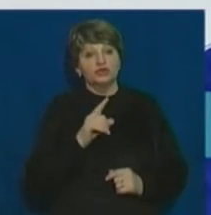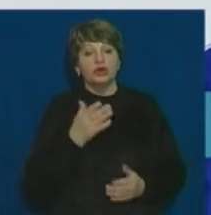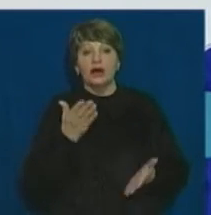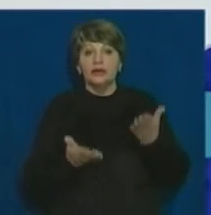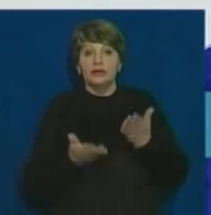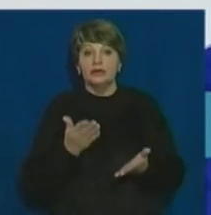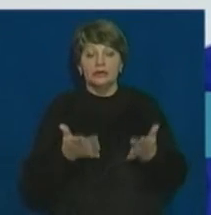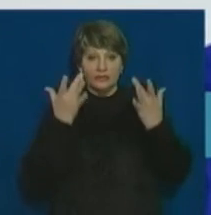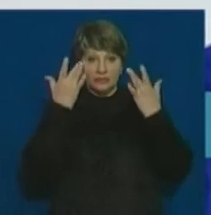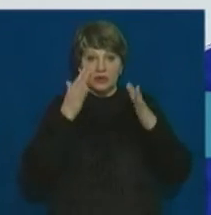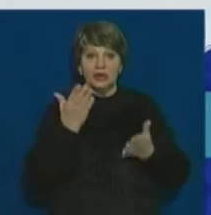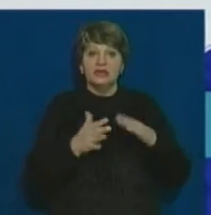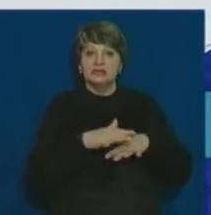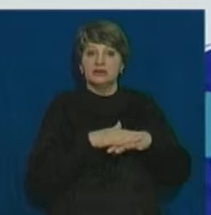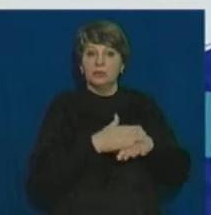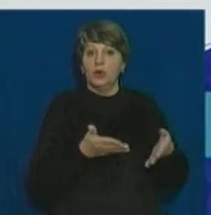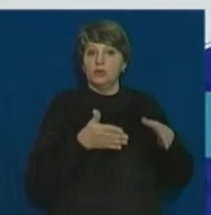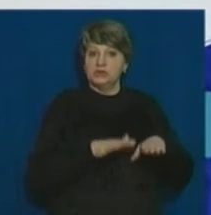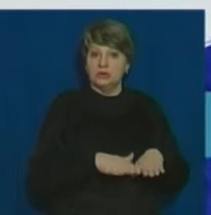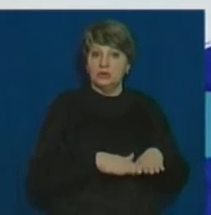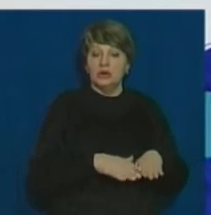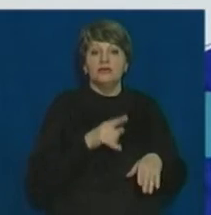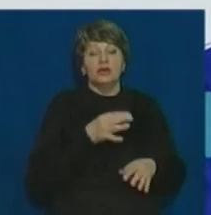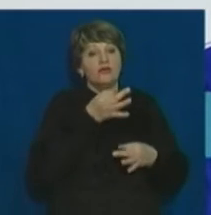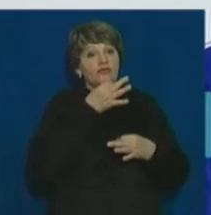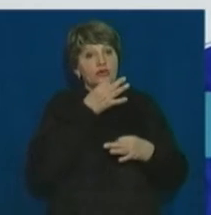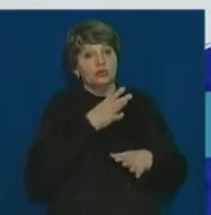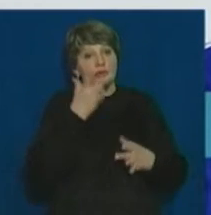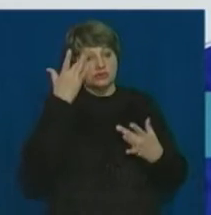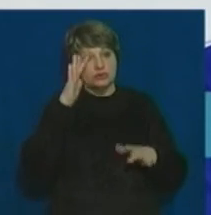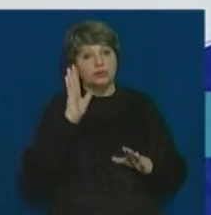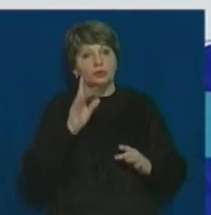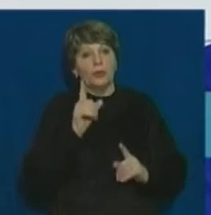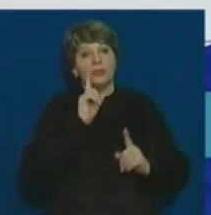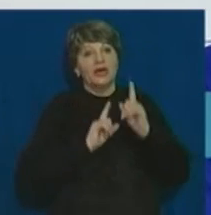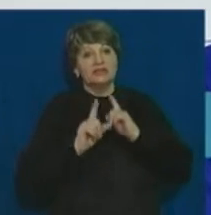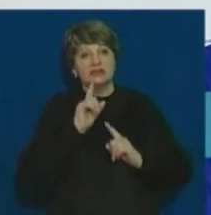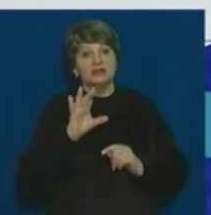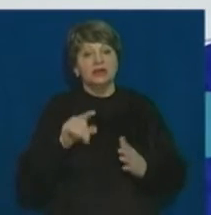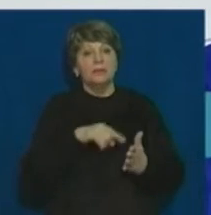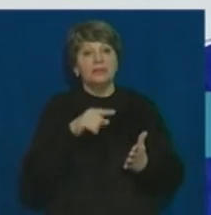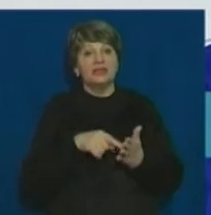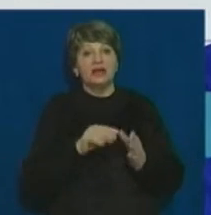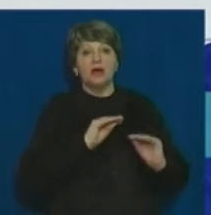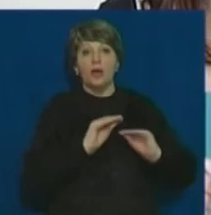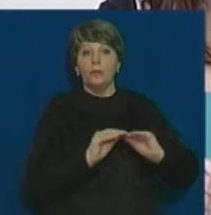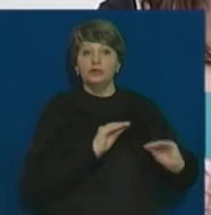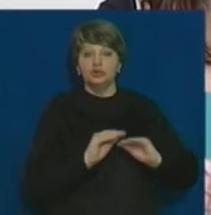якщо ярмарок там залишиться, вони в будь-якому випадку будуть виносити на сесію і питання облаштування. Тому що на